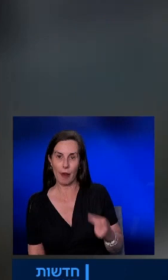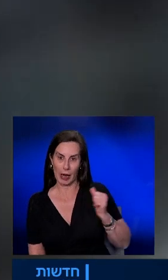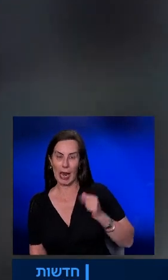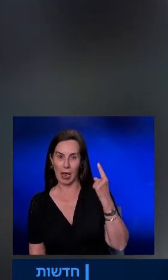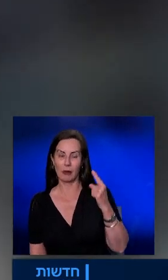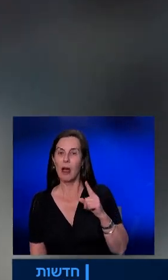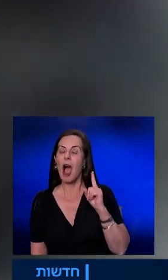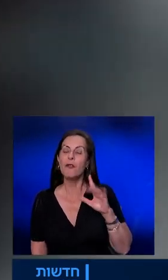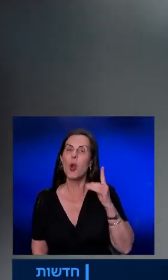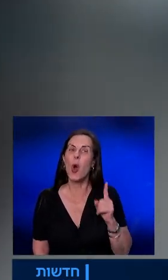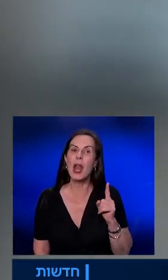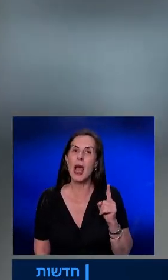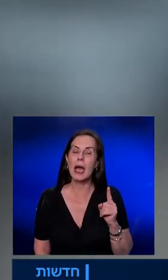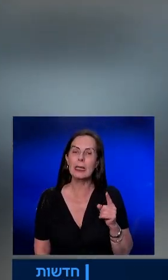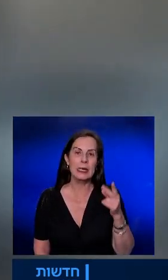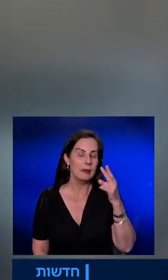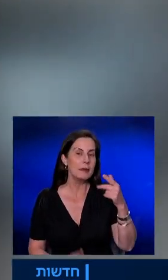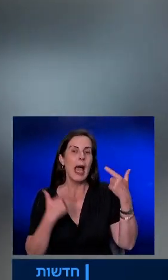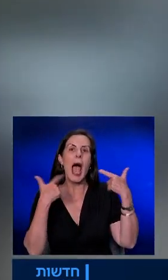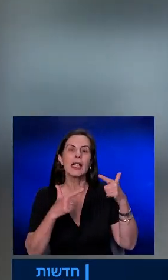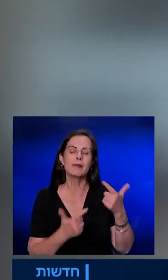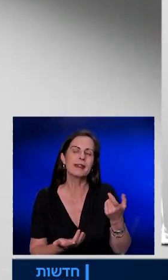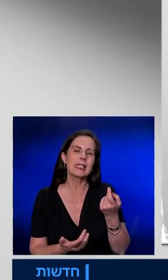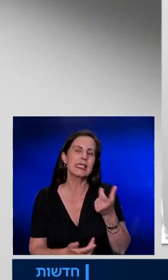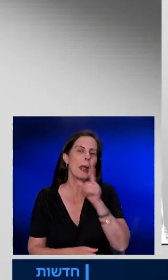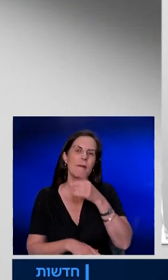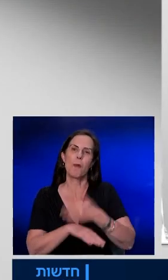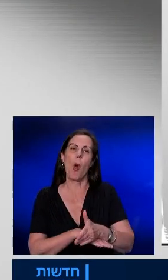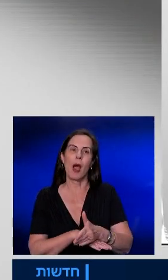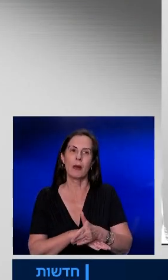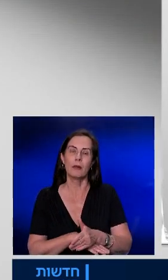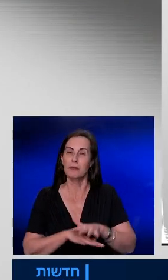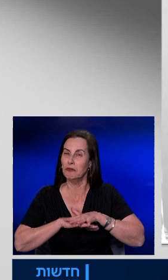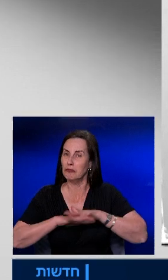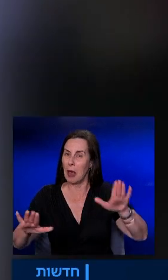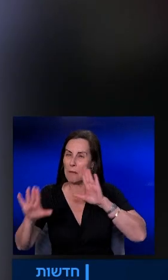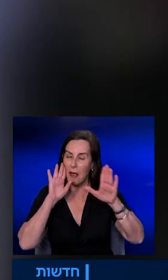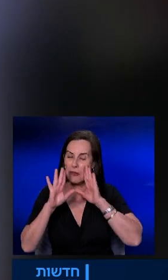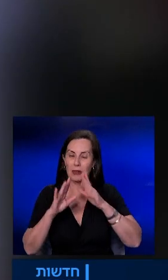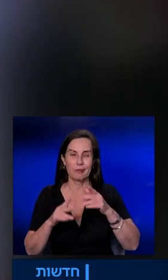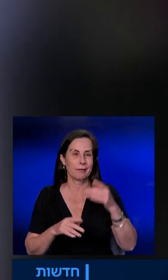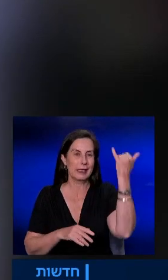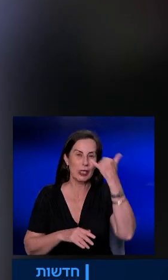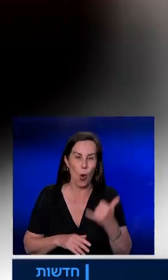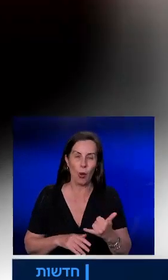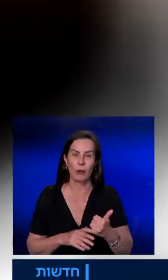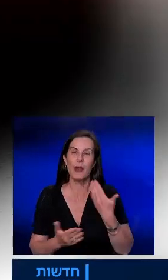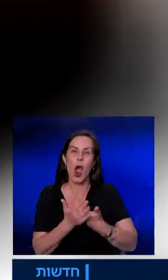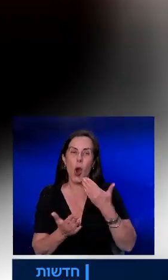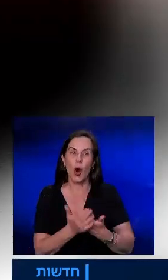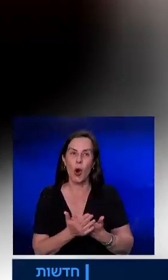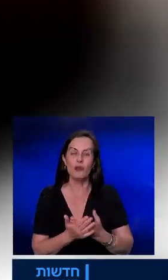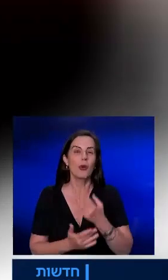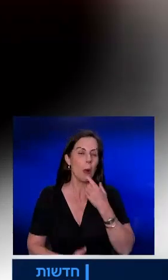אבל ייתכן שניסיון ההסברה הזה בא מעט מדי ומאוחר מדי. הרשתות כבר נשטפו בקריקטורות, תיעודים ועדויות התומכים